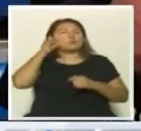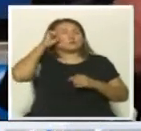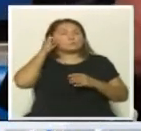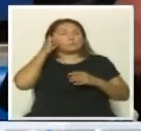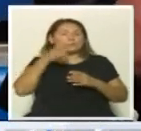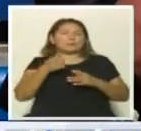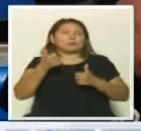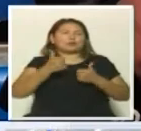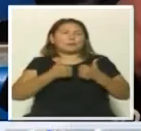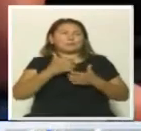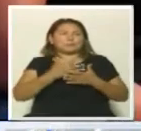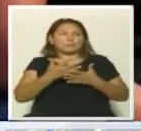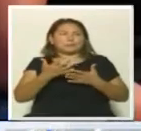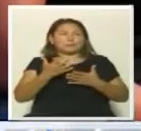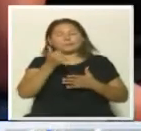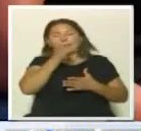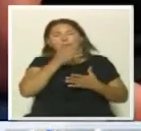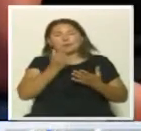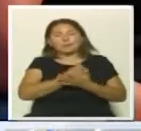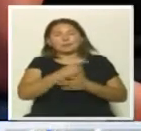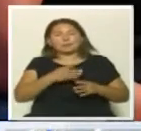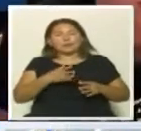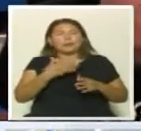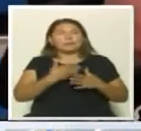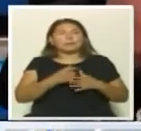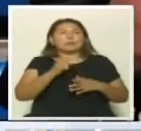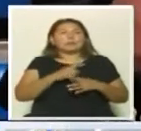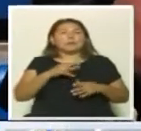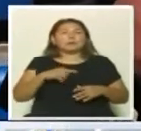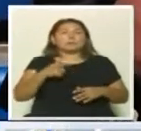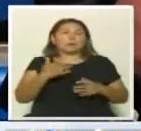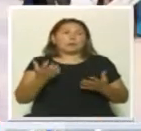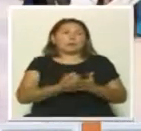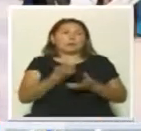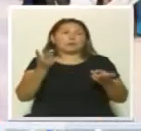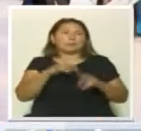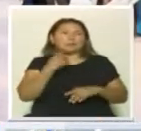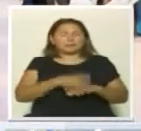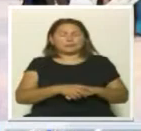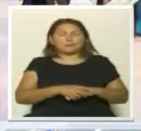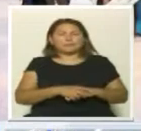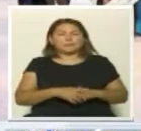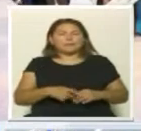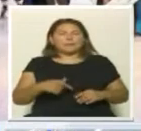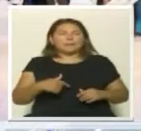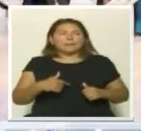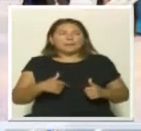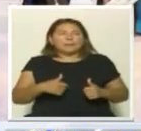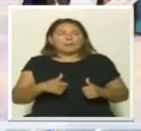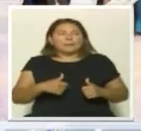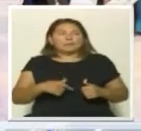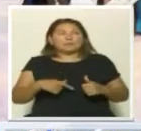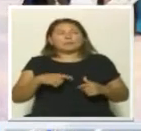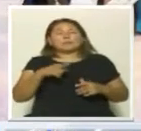алып, жарысты жалғастыра алмады. Осылайша бұл салмақтың алтыны Маңғыстауда қалды. Жарыс жақсы болып отыр. Жарыс